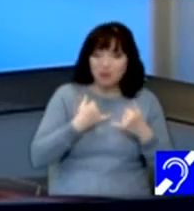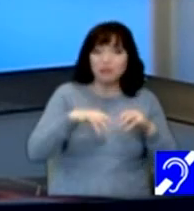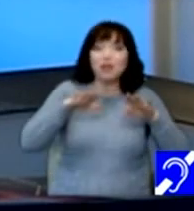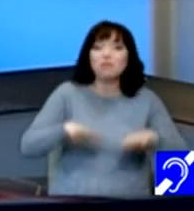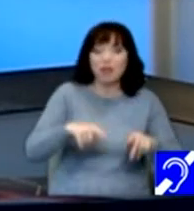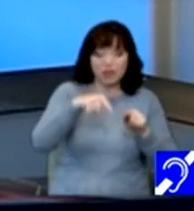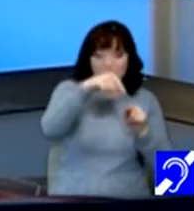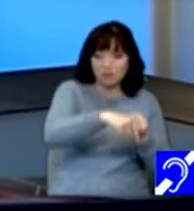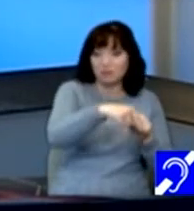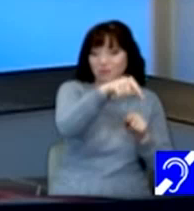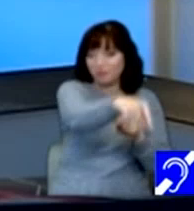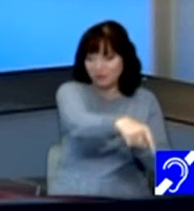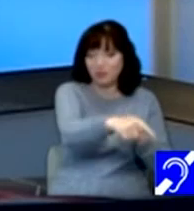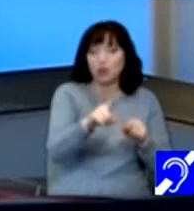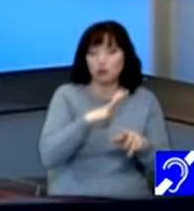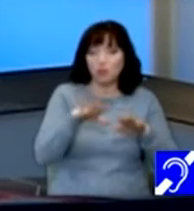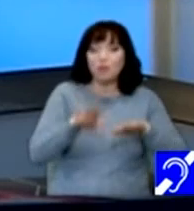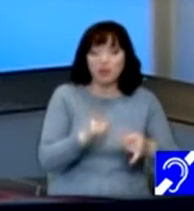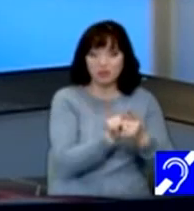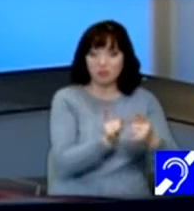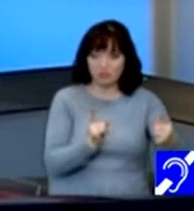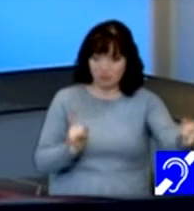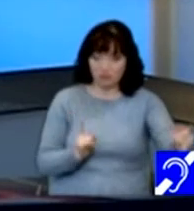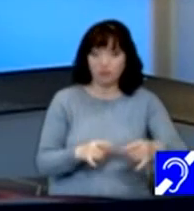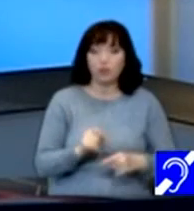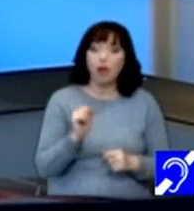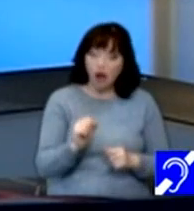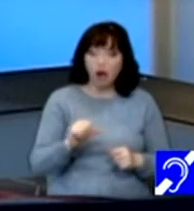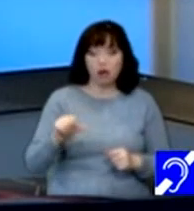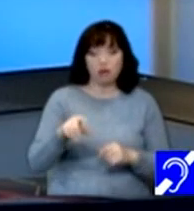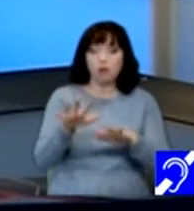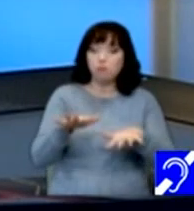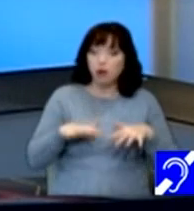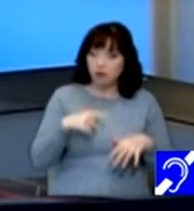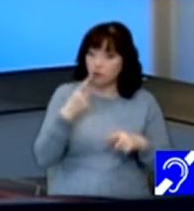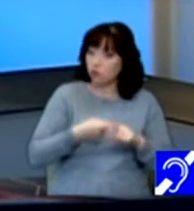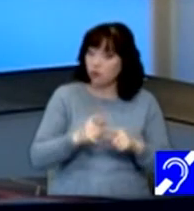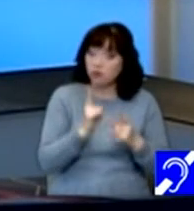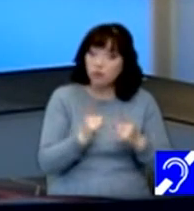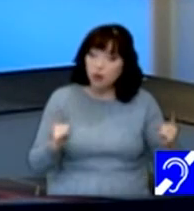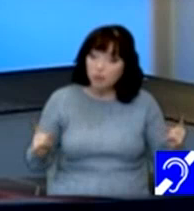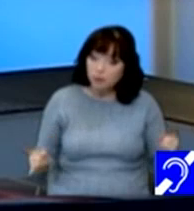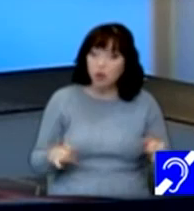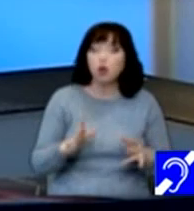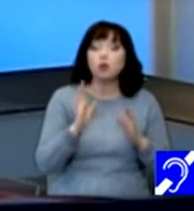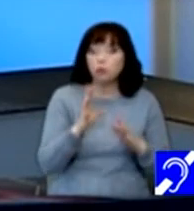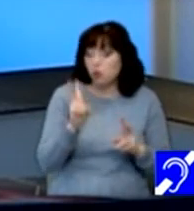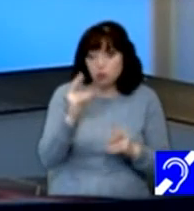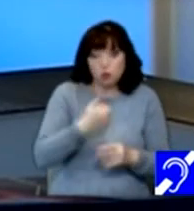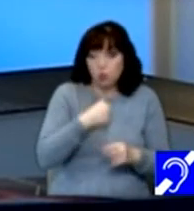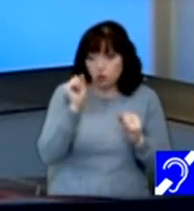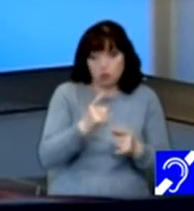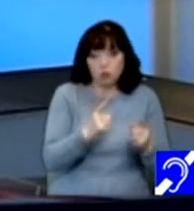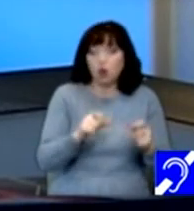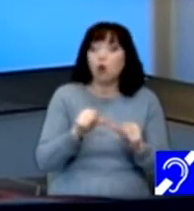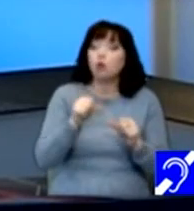celor două instituții de stat. Legislativul Republicii Moldova precizează însă că aceste parcări sunt la dispoziția tuturor doritorilor în